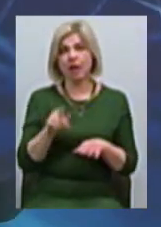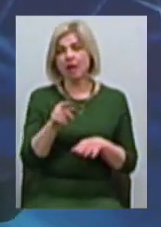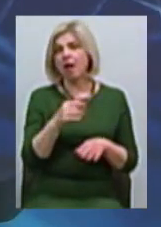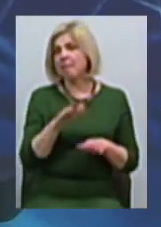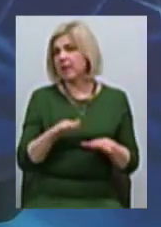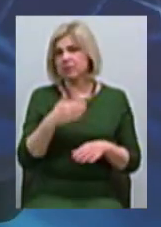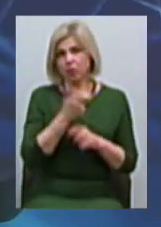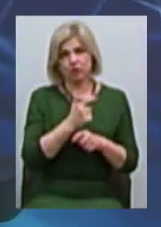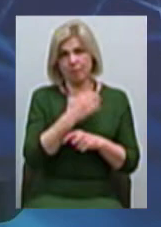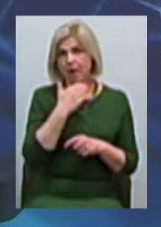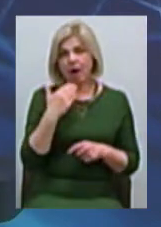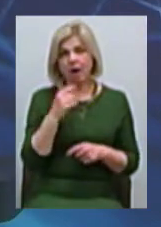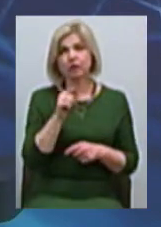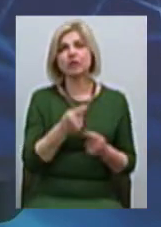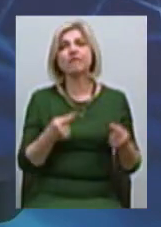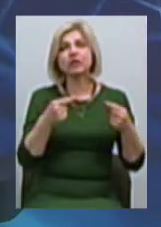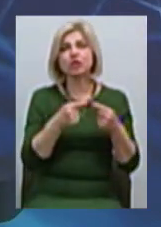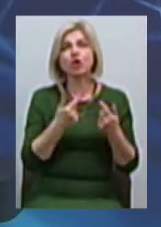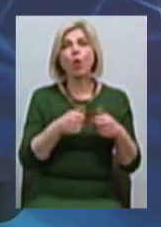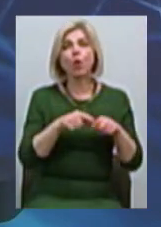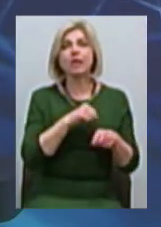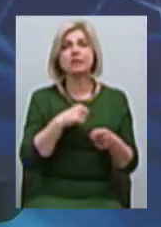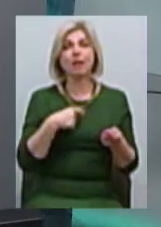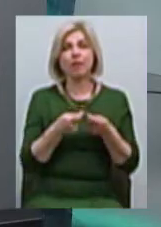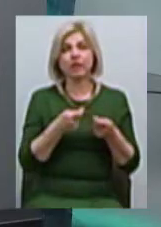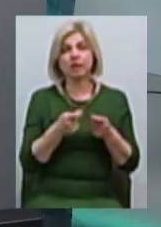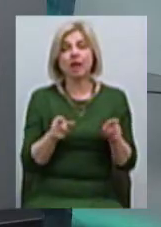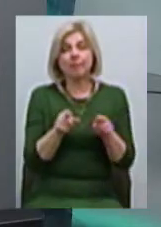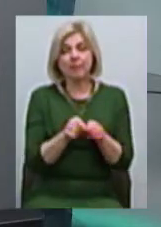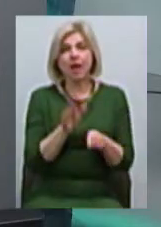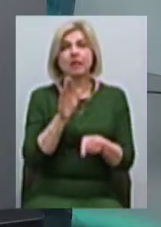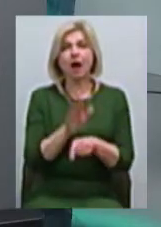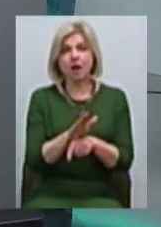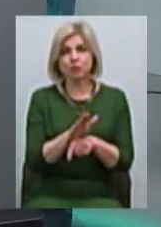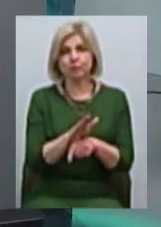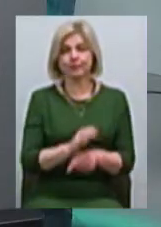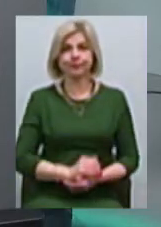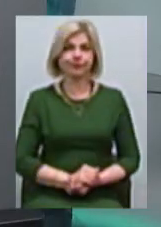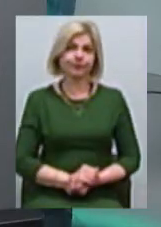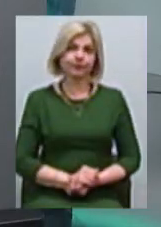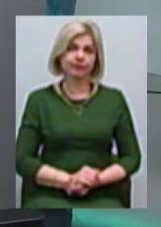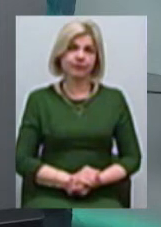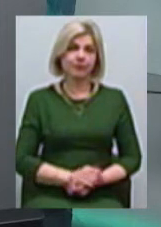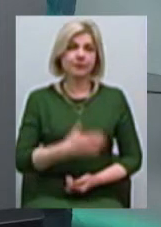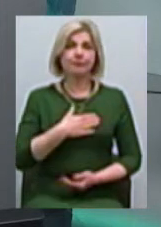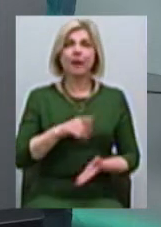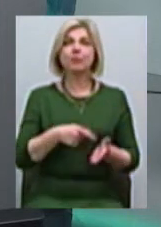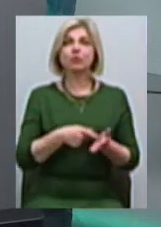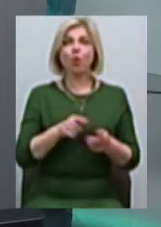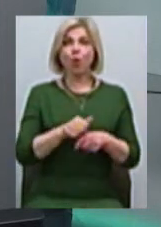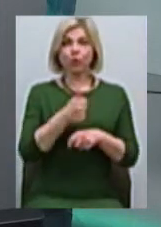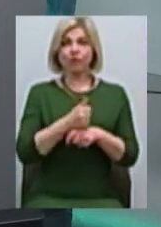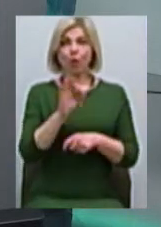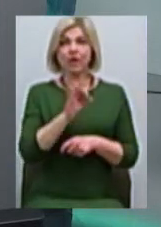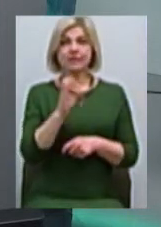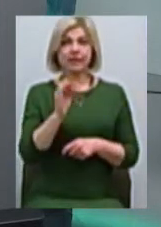кожна орган. Тобто у нас орган місцевого самоврядування за наказом, це було нашого міського голови Олександра